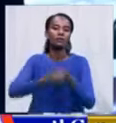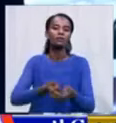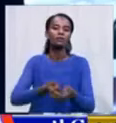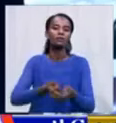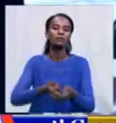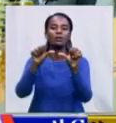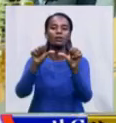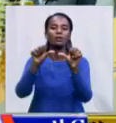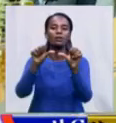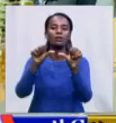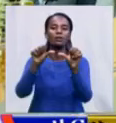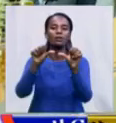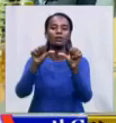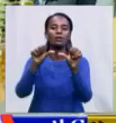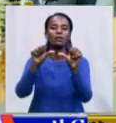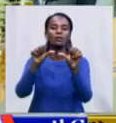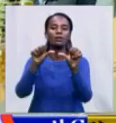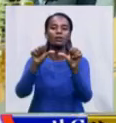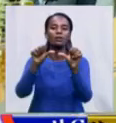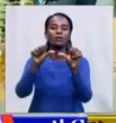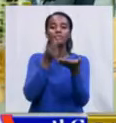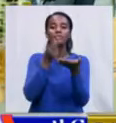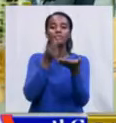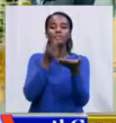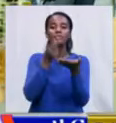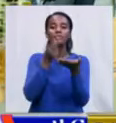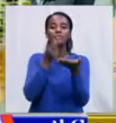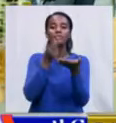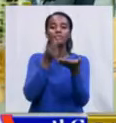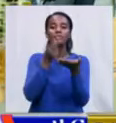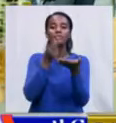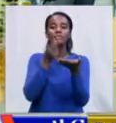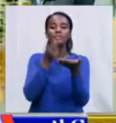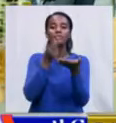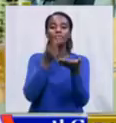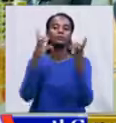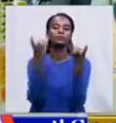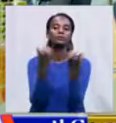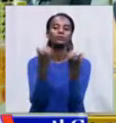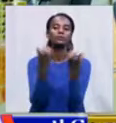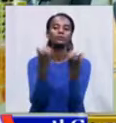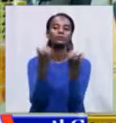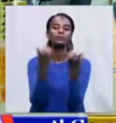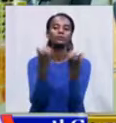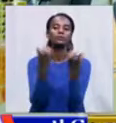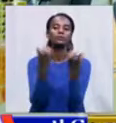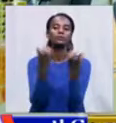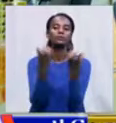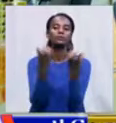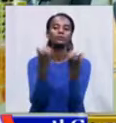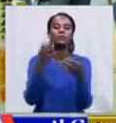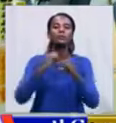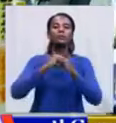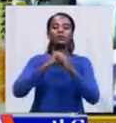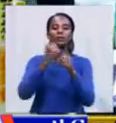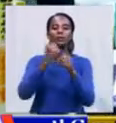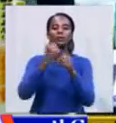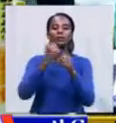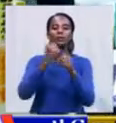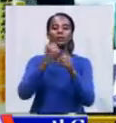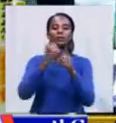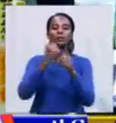እንዲቀጥልም አቅጣጫ አስቀምጧል። በወጣቶች በጎፍቃድና ሌሎች የህብረተሰብ ክፍሎች እየተከናወኑት ላለው ፈርጀ ብዙ የመከላከል ስራ